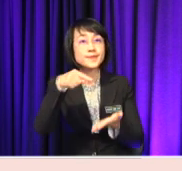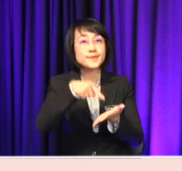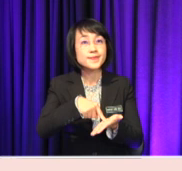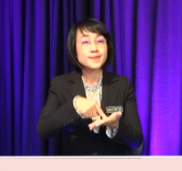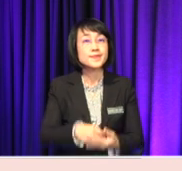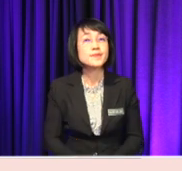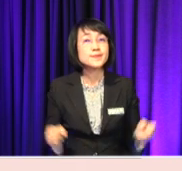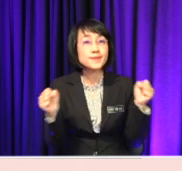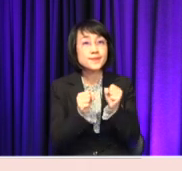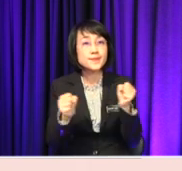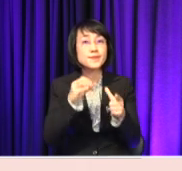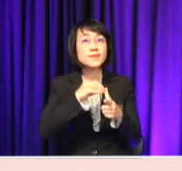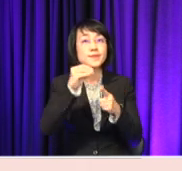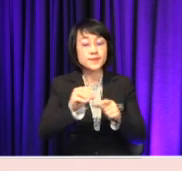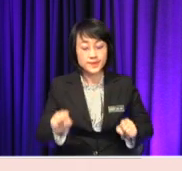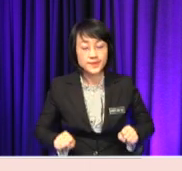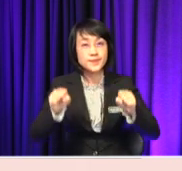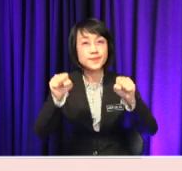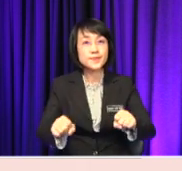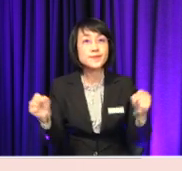nah sejuk atau sederhana